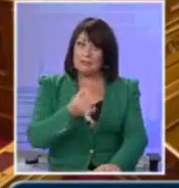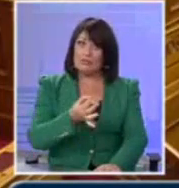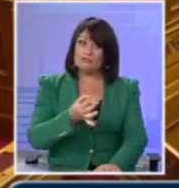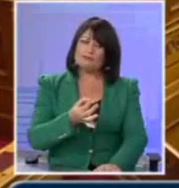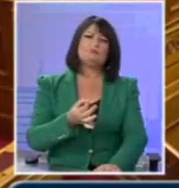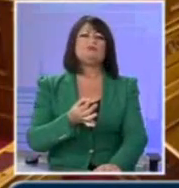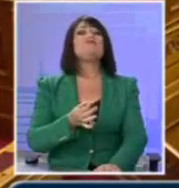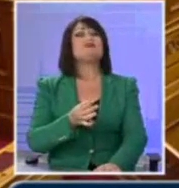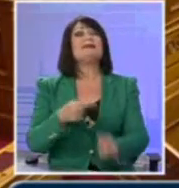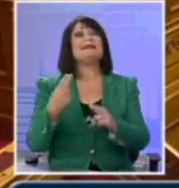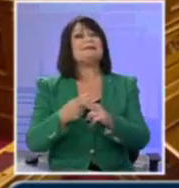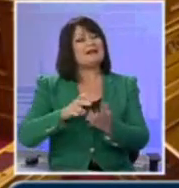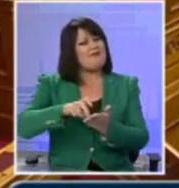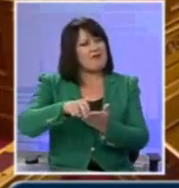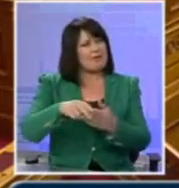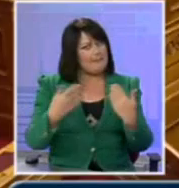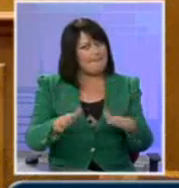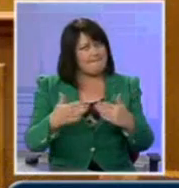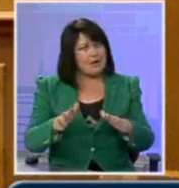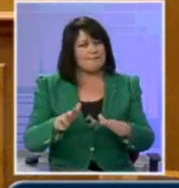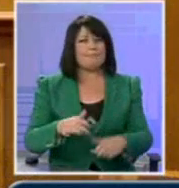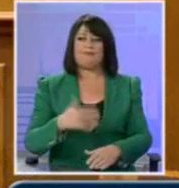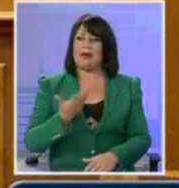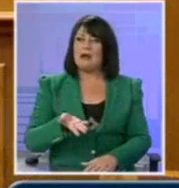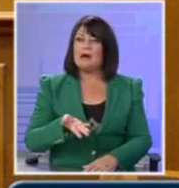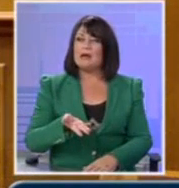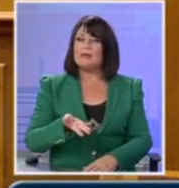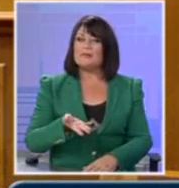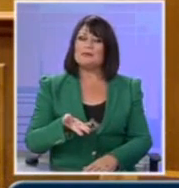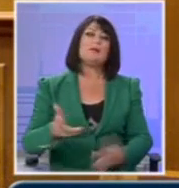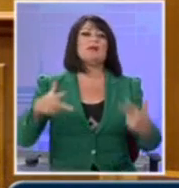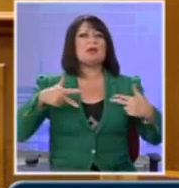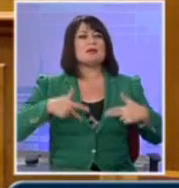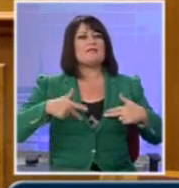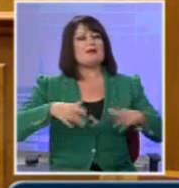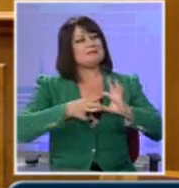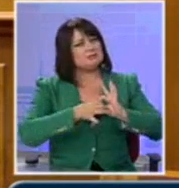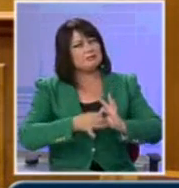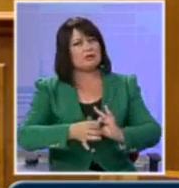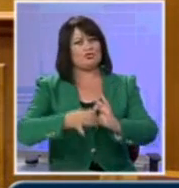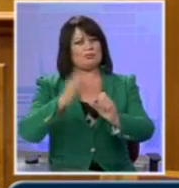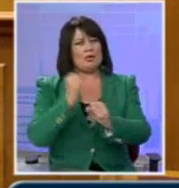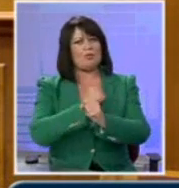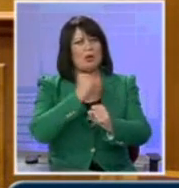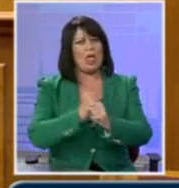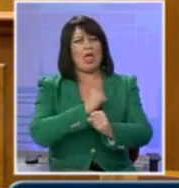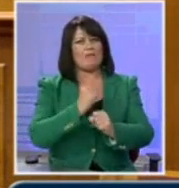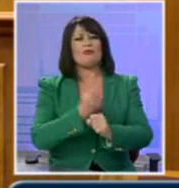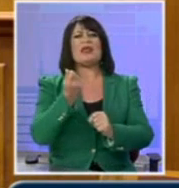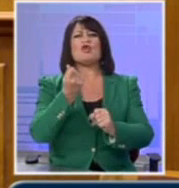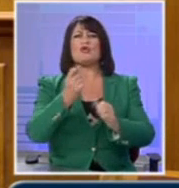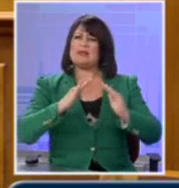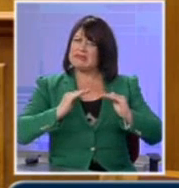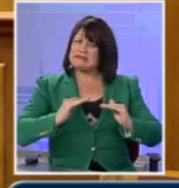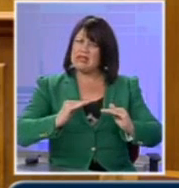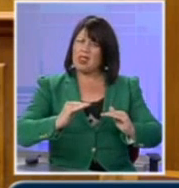ήδη καλυφθεί σημαντικό έδαφος, αλλά η κυβέρνηση θα συνεχίσει να εργάζεται έτσι ώστε η οικονομική σταθερότητα να επιδοθεί